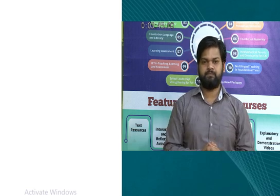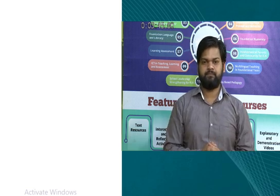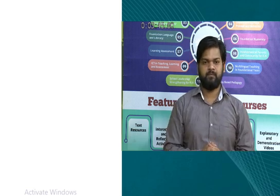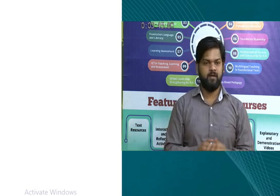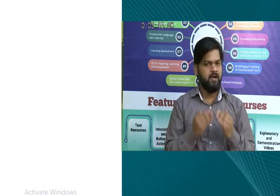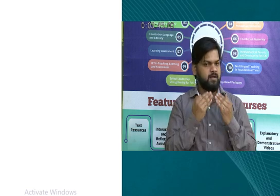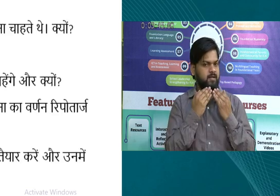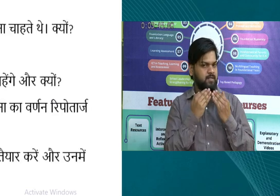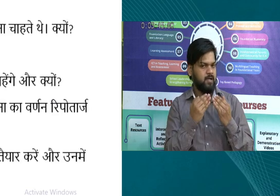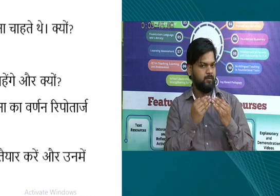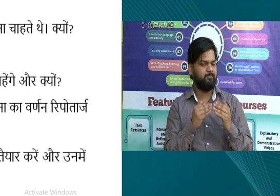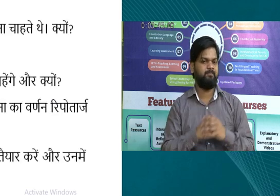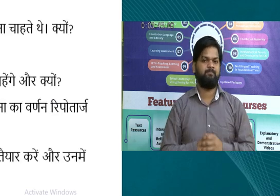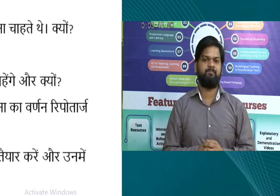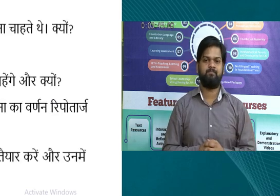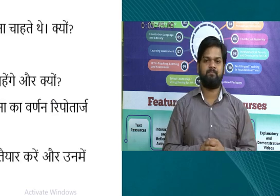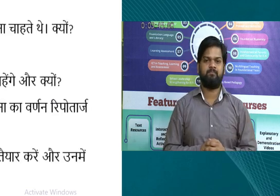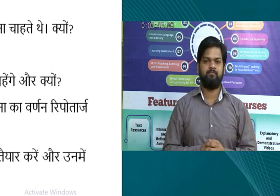बहुत-बहुत धन्यवाद